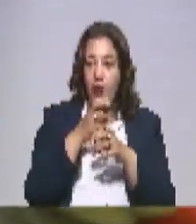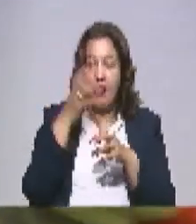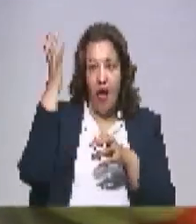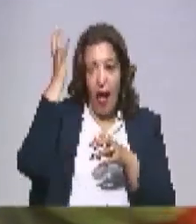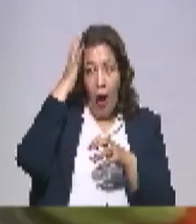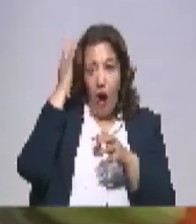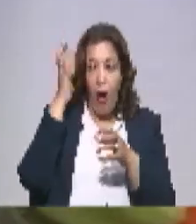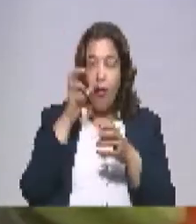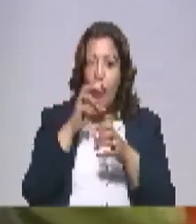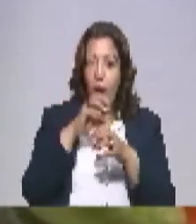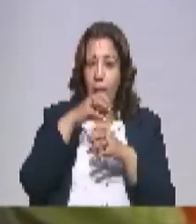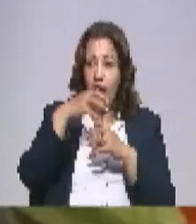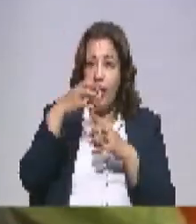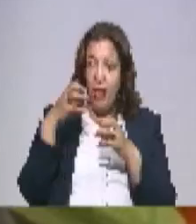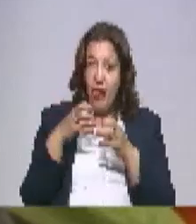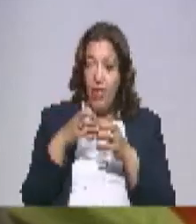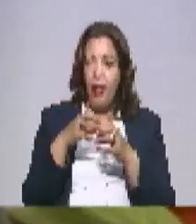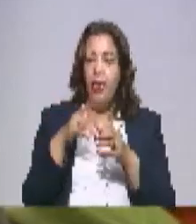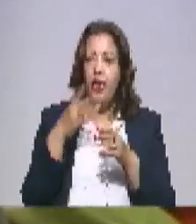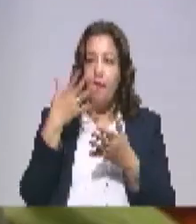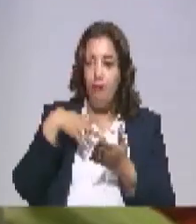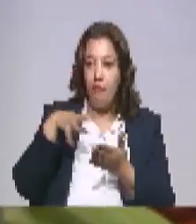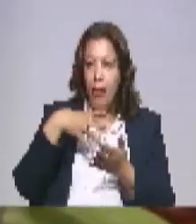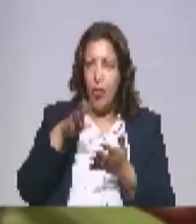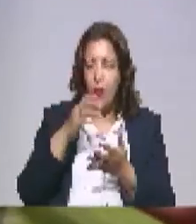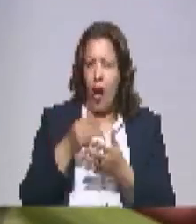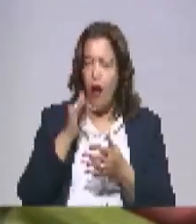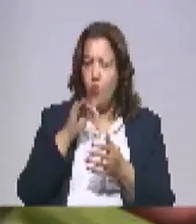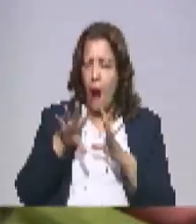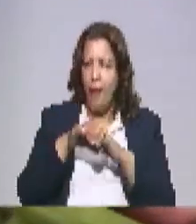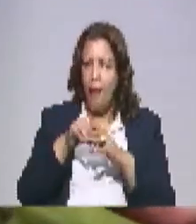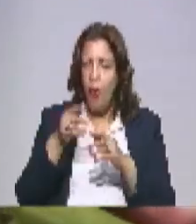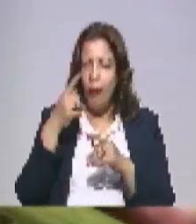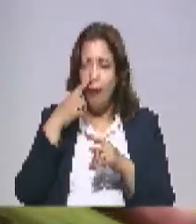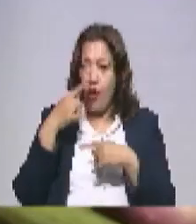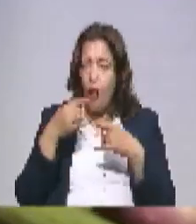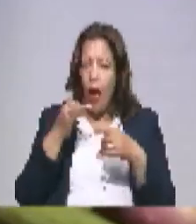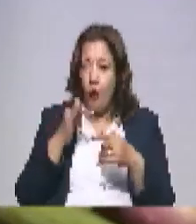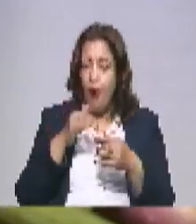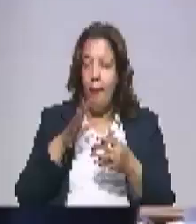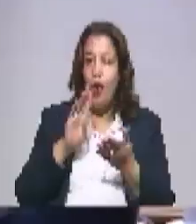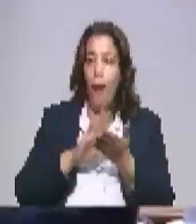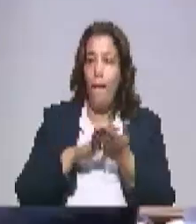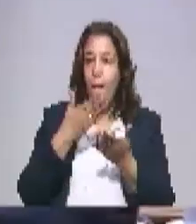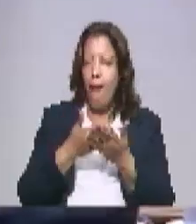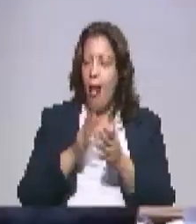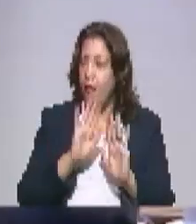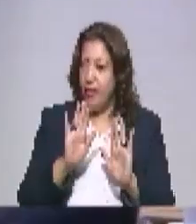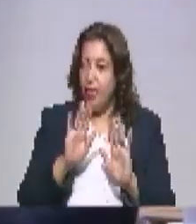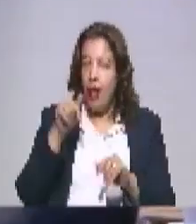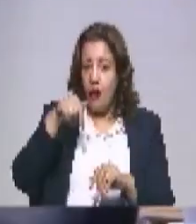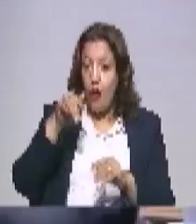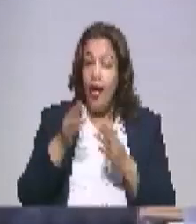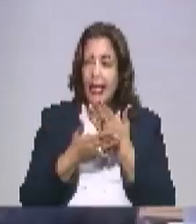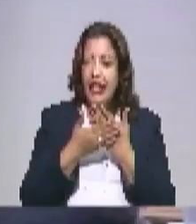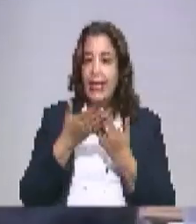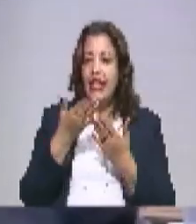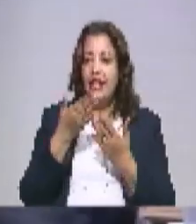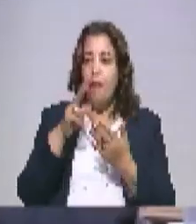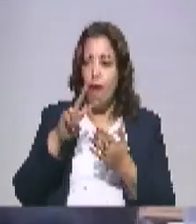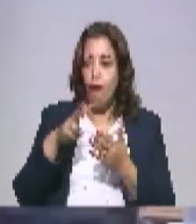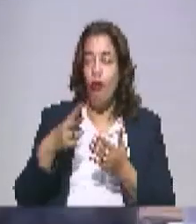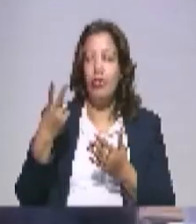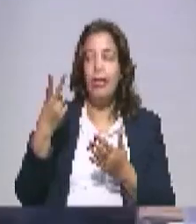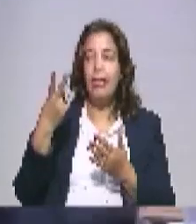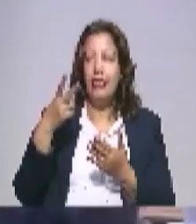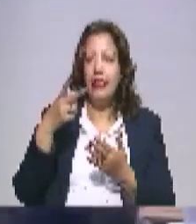بشكل جديد خالص، عشان احنا متعودين ناخد الأرنبيط مقلي أو مسلوق أو بالطماطم أو الكلام ده كله، احنا نعمله مشوي خالص